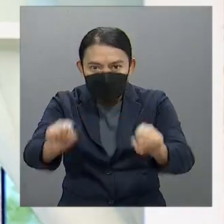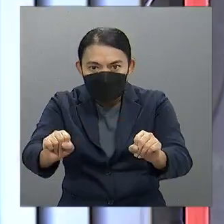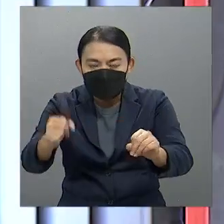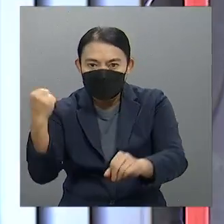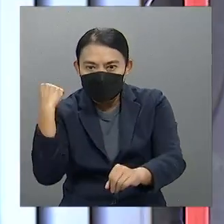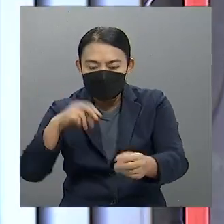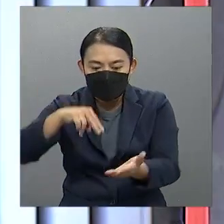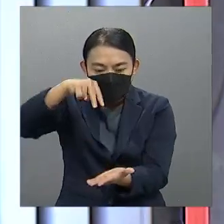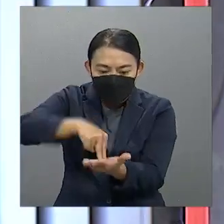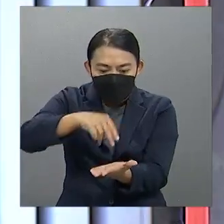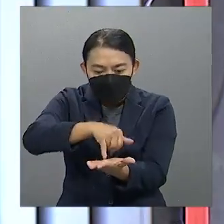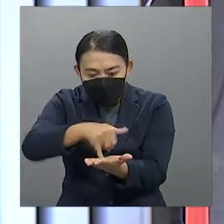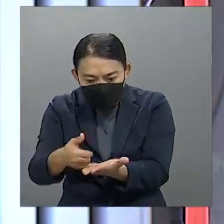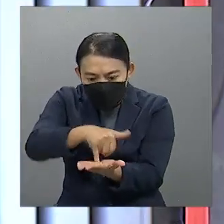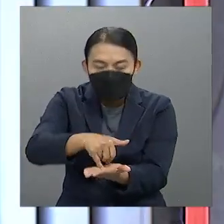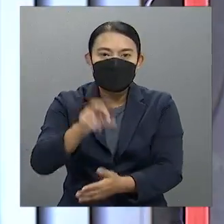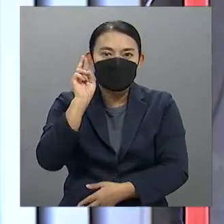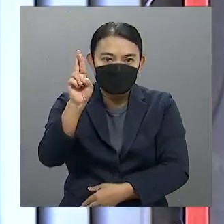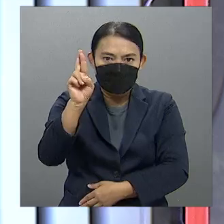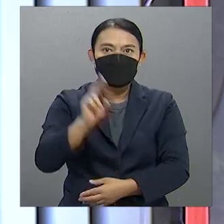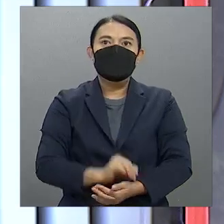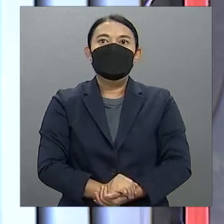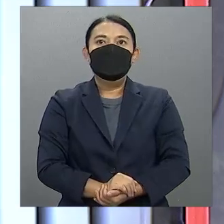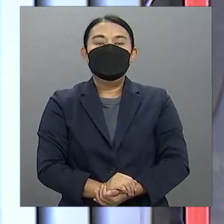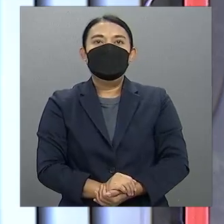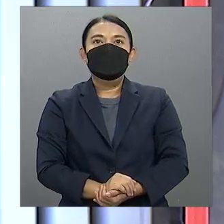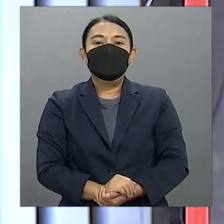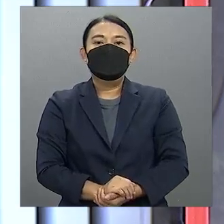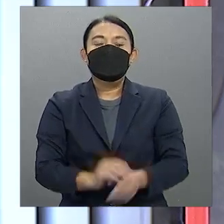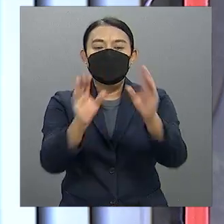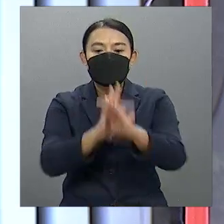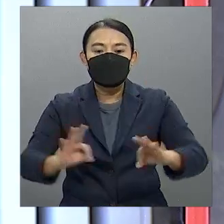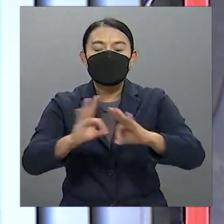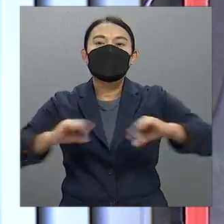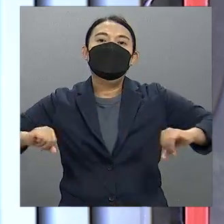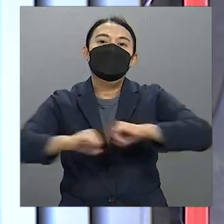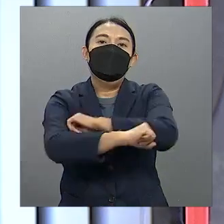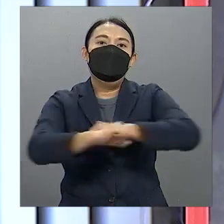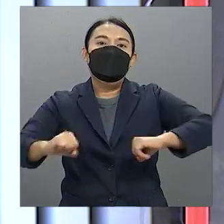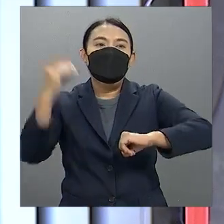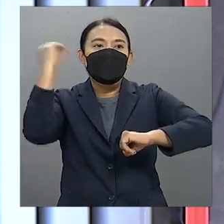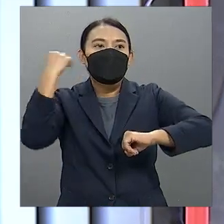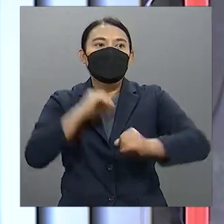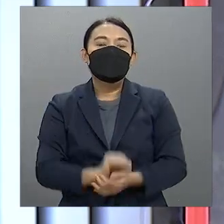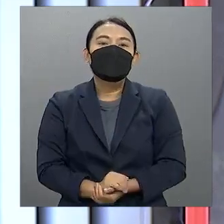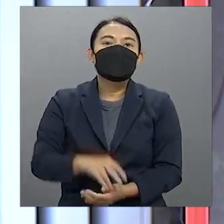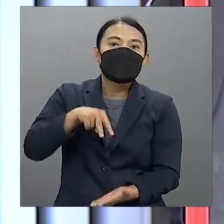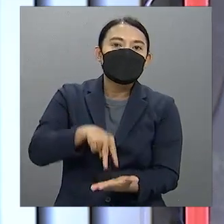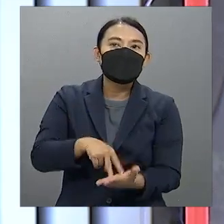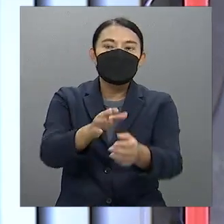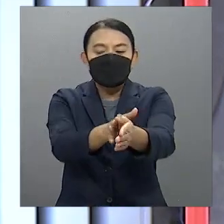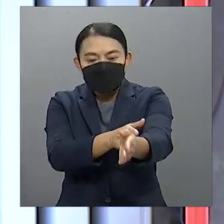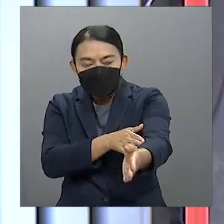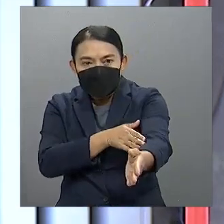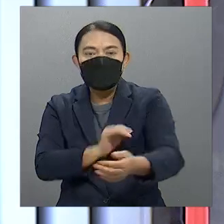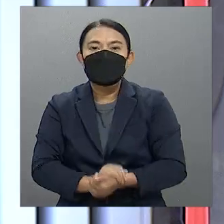ครับ ก็ฝึกคันทำก็ได้นะครับแล้วก็ที่สำคัญออกกำลังกายให้สม่ำเสมอใครที่อาจจะยืนนานยืนบ่อยนะครับก็อาจจะเพิ่มให้เรา